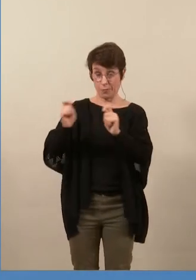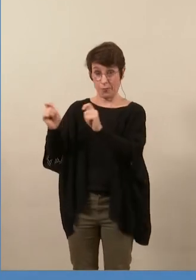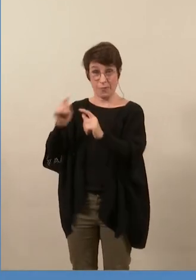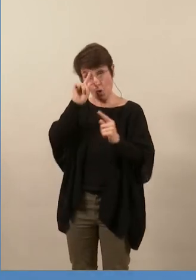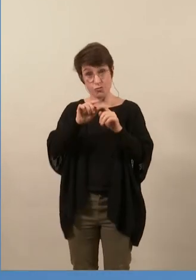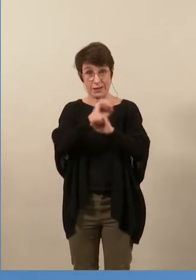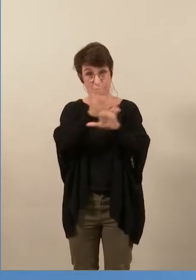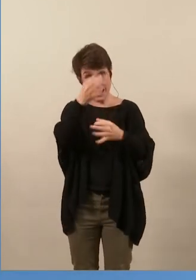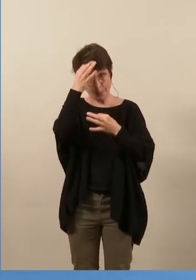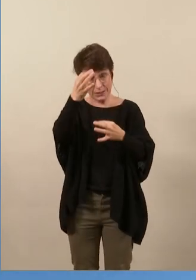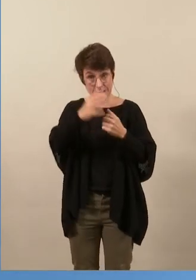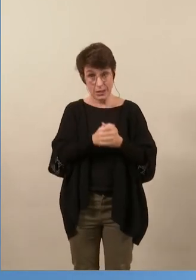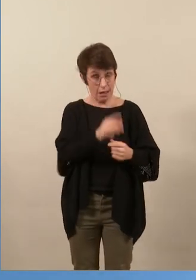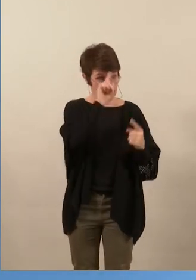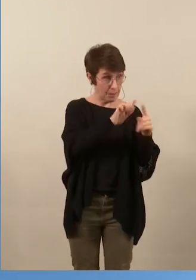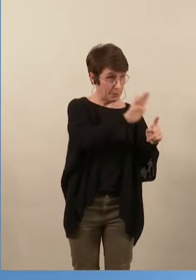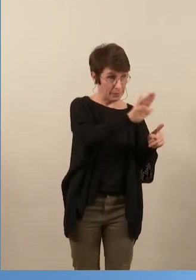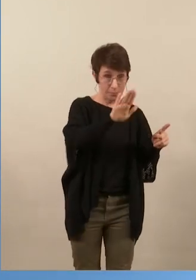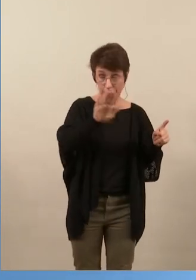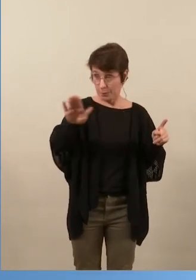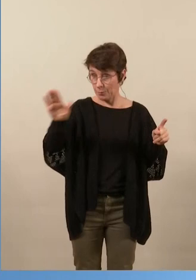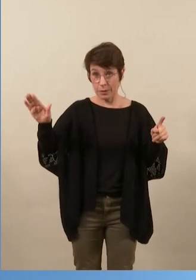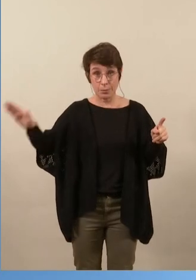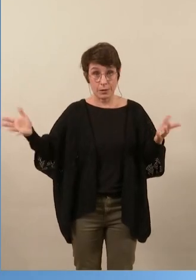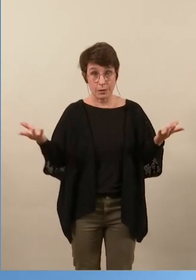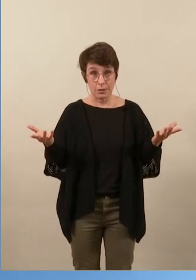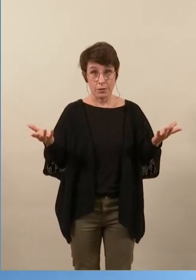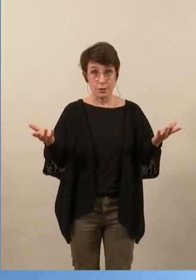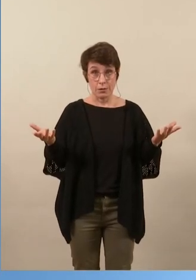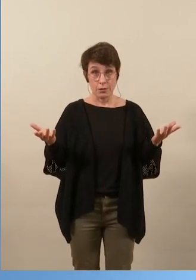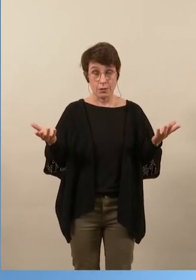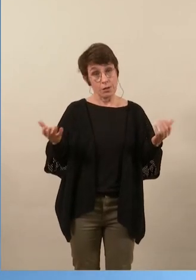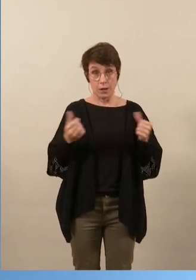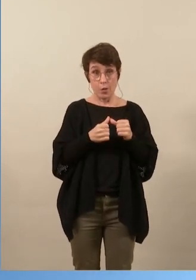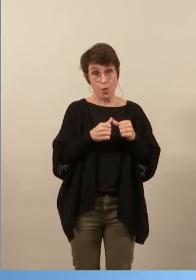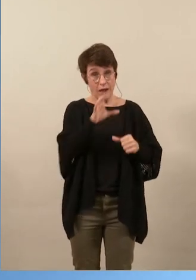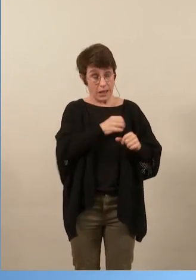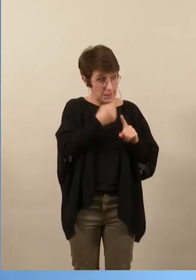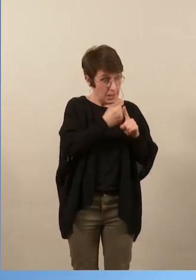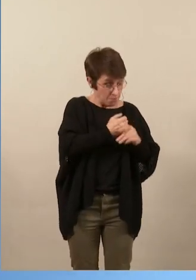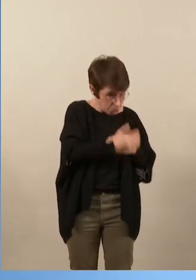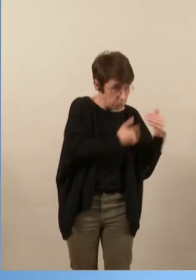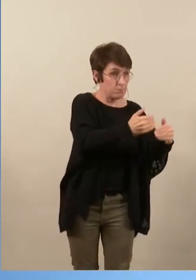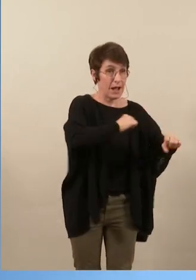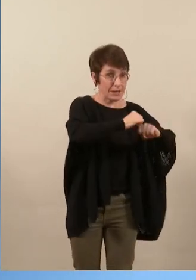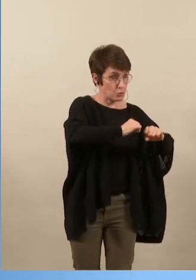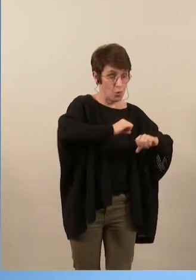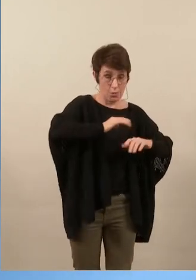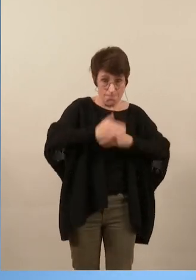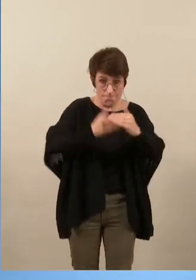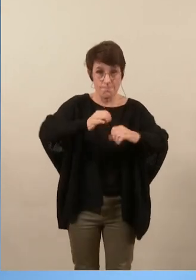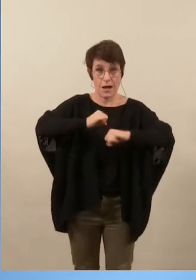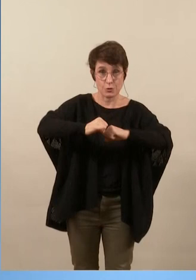précis thématique par thématique et vous auriez lâché vous auriez tâché de les atteindre avec un plan d'action que vous auriez